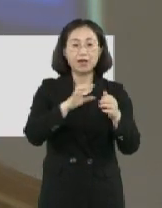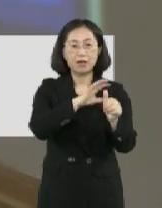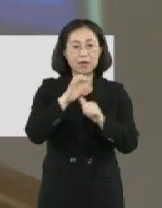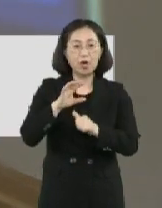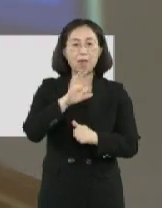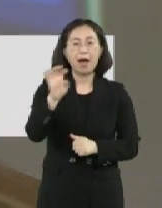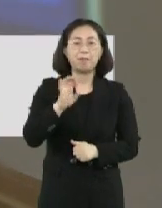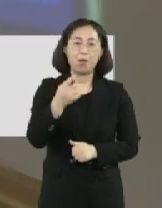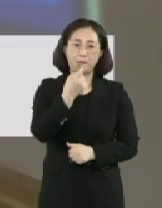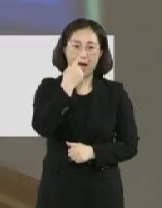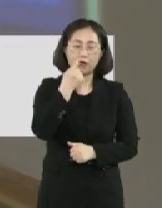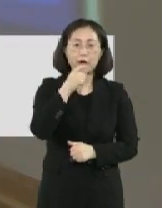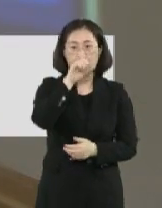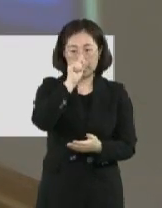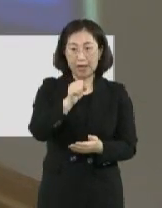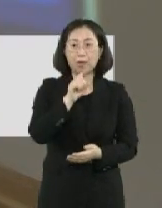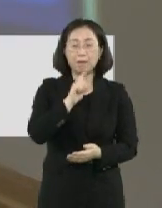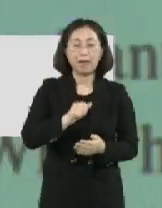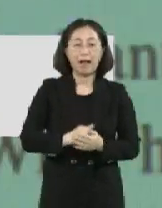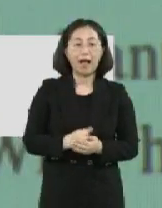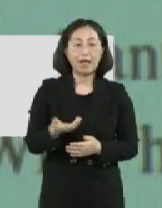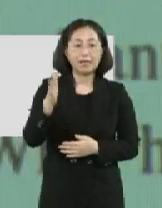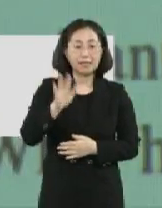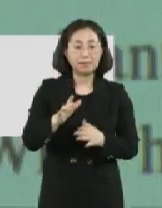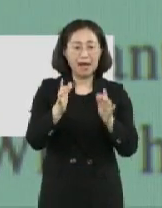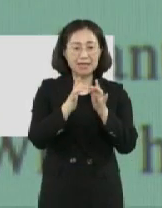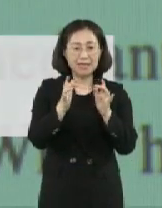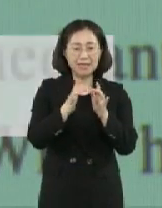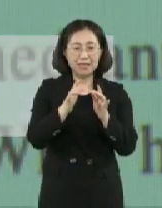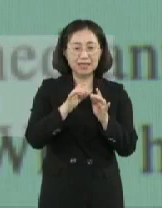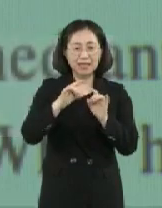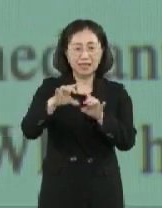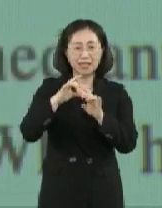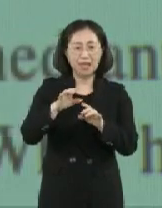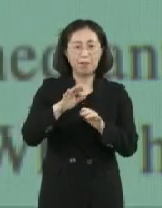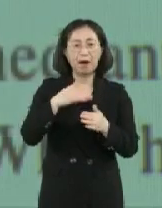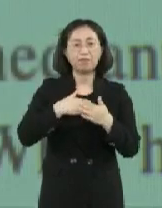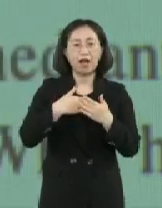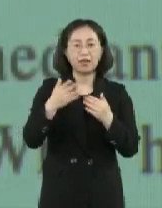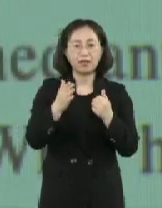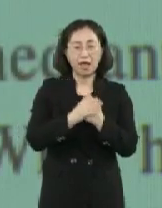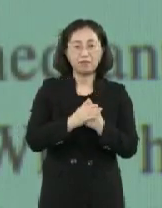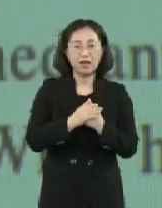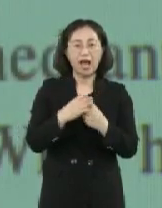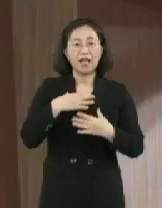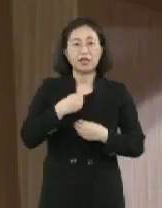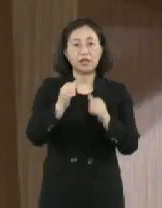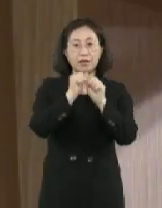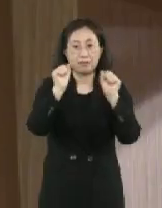학습 기능을 장점으로 꼽았습니다. 하지만 시스템 불안정으로 안정적인 서버 구축이